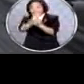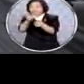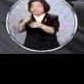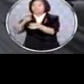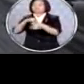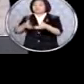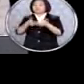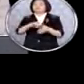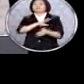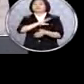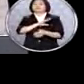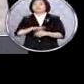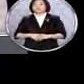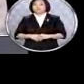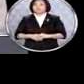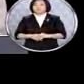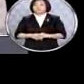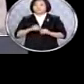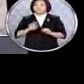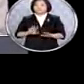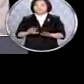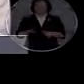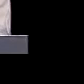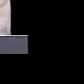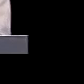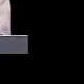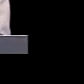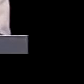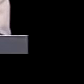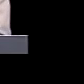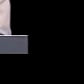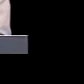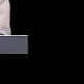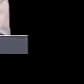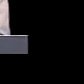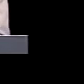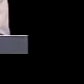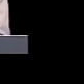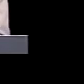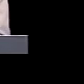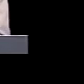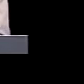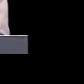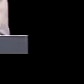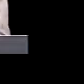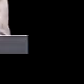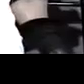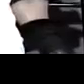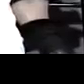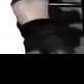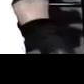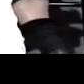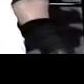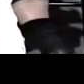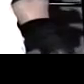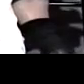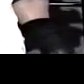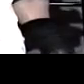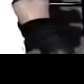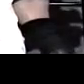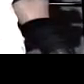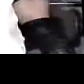要的。 第七题，请苹果日报社的副总编辑郭淑明女士提问。 请问马